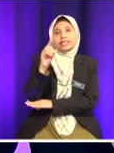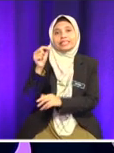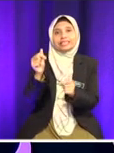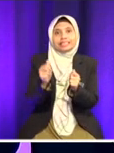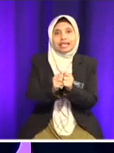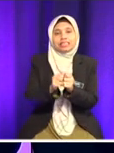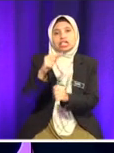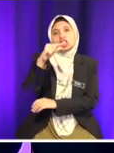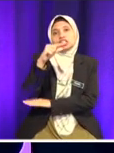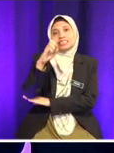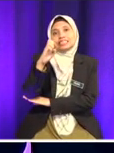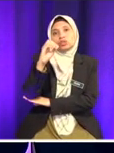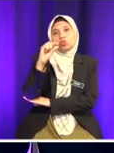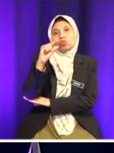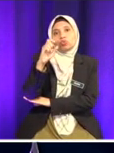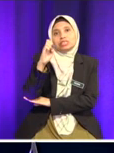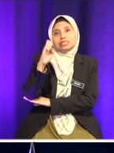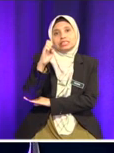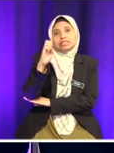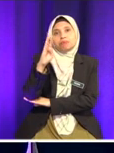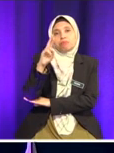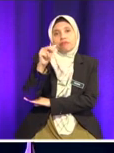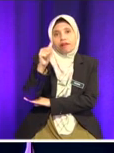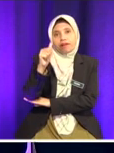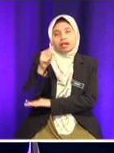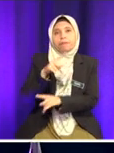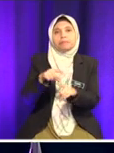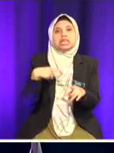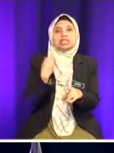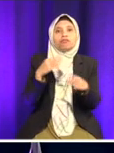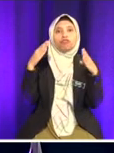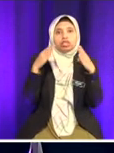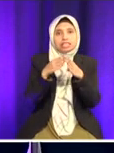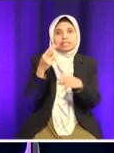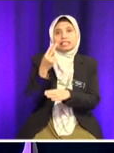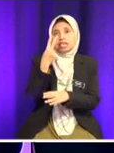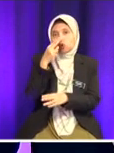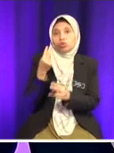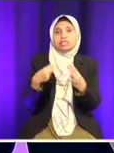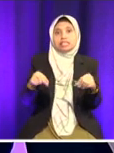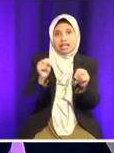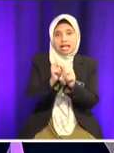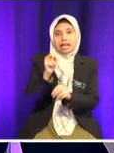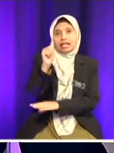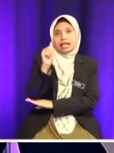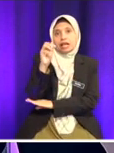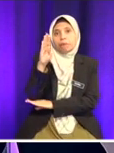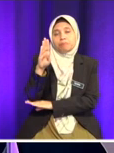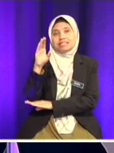kepada macam mana kita lihat nilai I nilai B dan nilai C di dalam